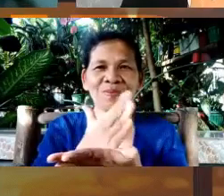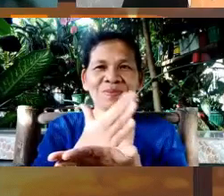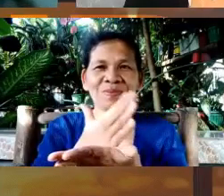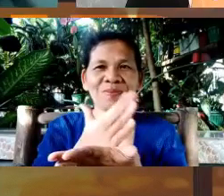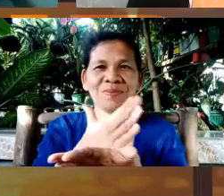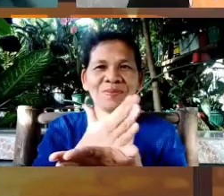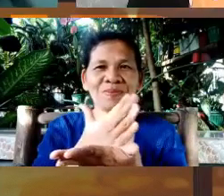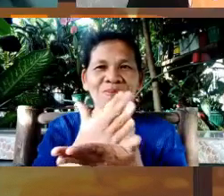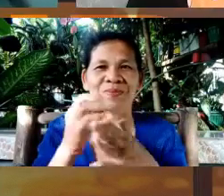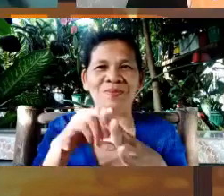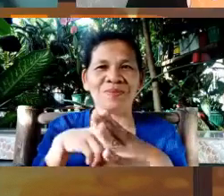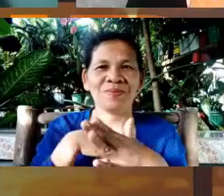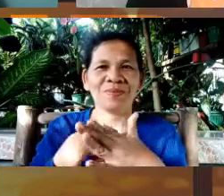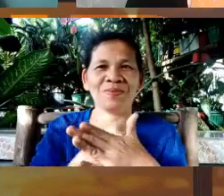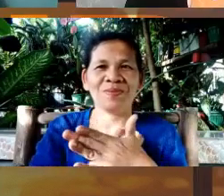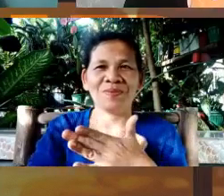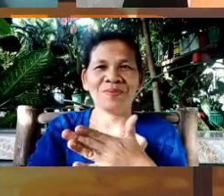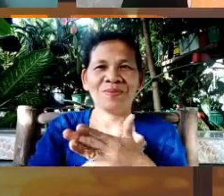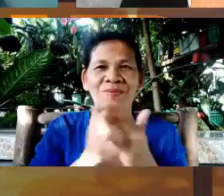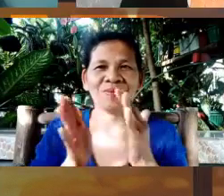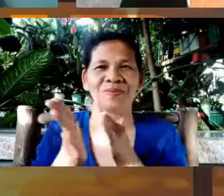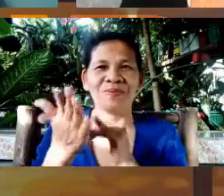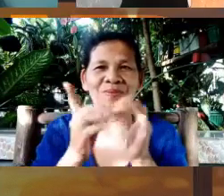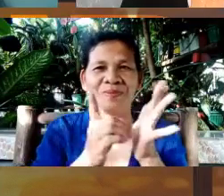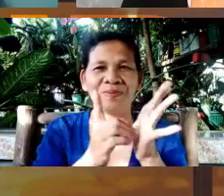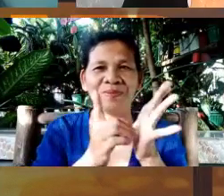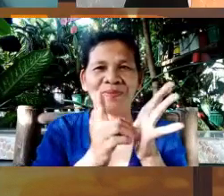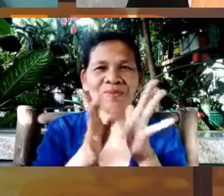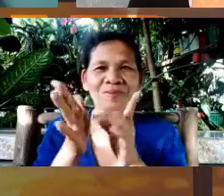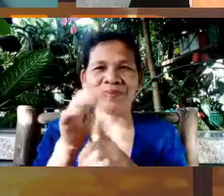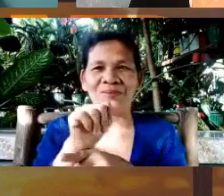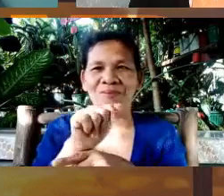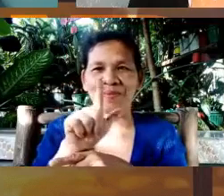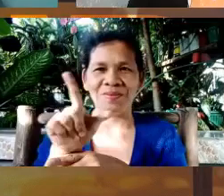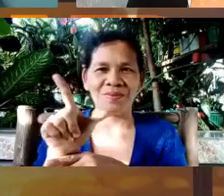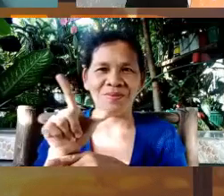ating morning devotional.